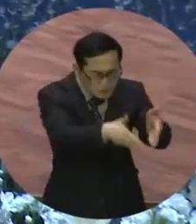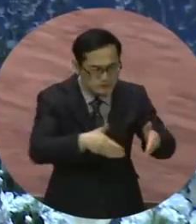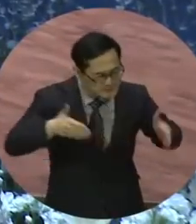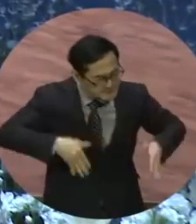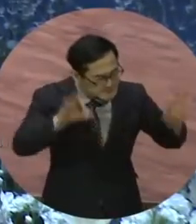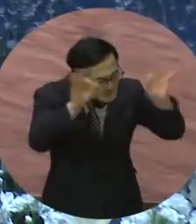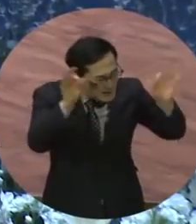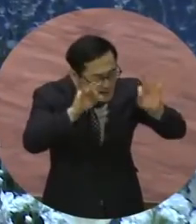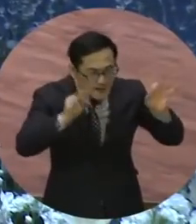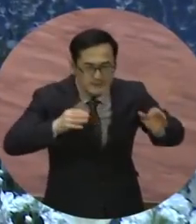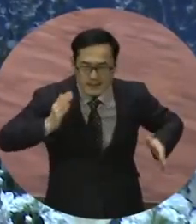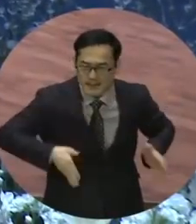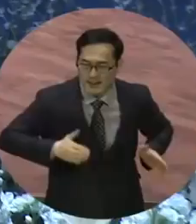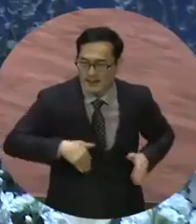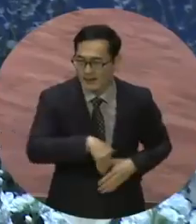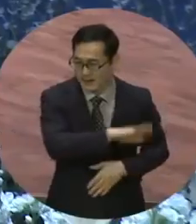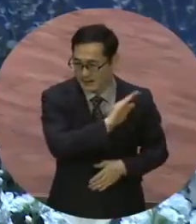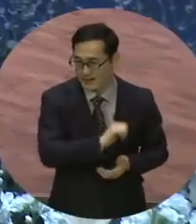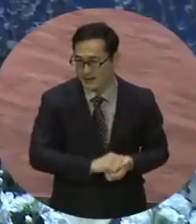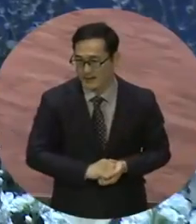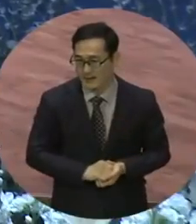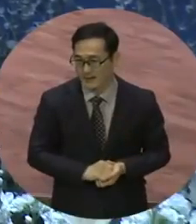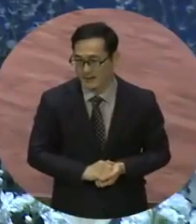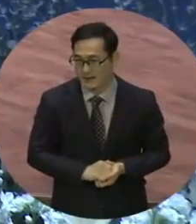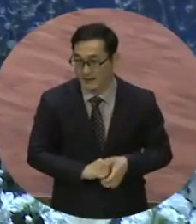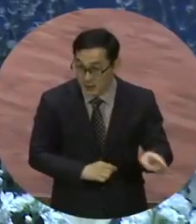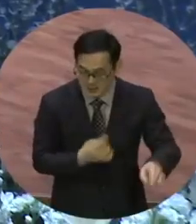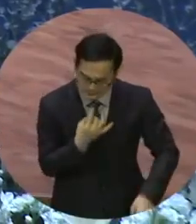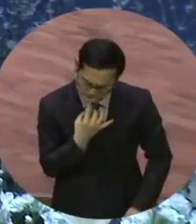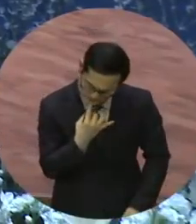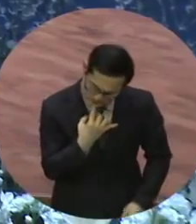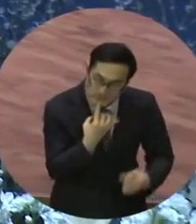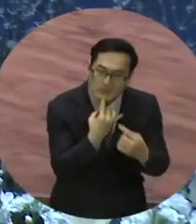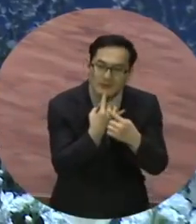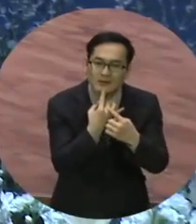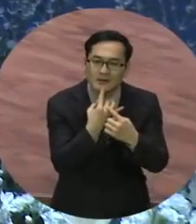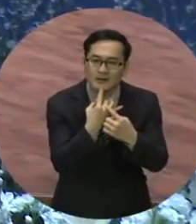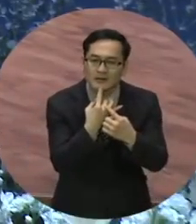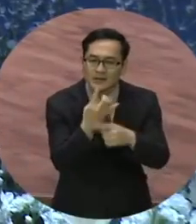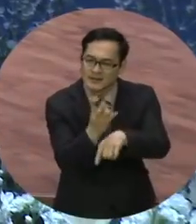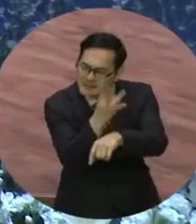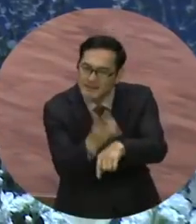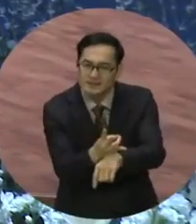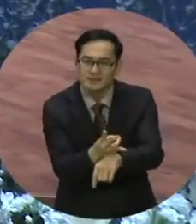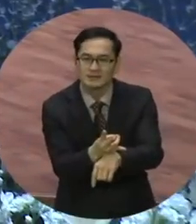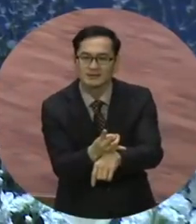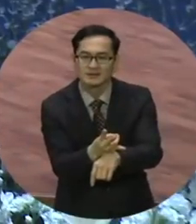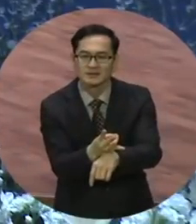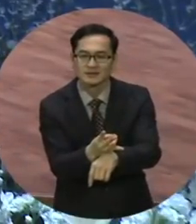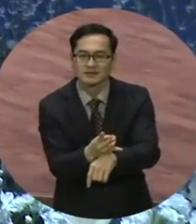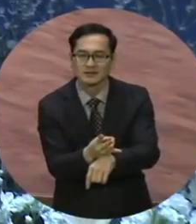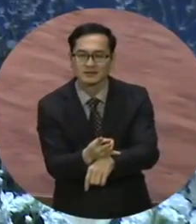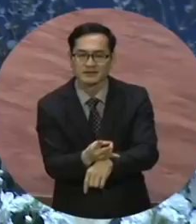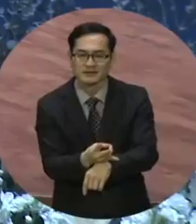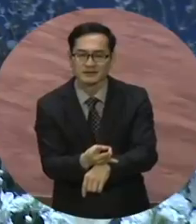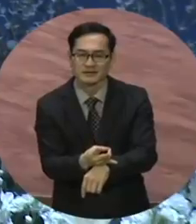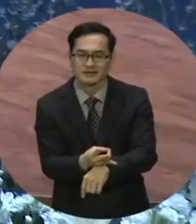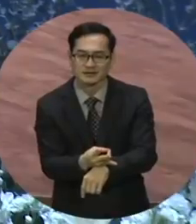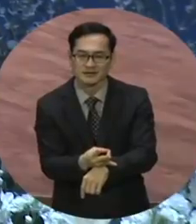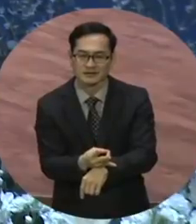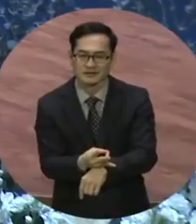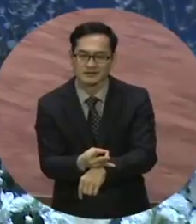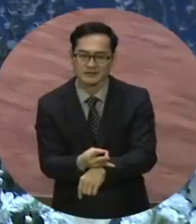됩니다. 이것이 뭐냐? 오직이에요, 오직. 이것이 24시예요. 이것이 25시예요. 이것이